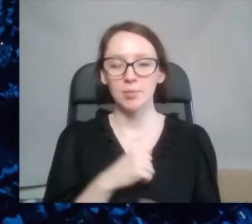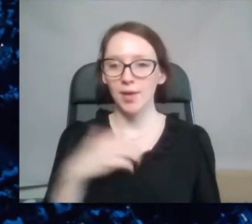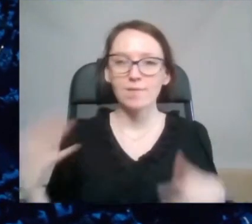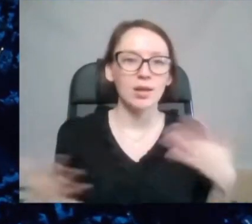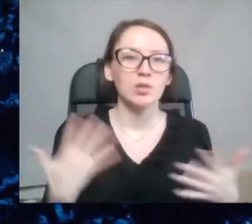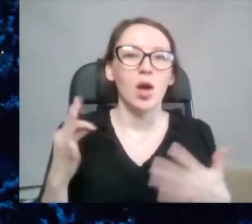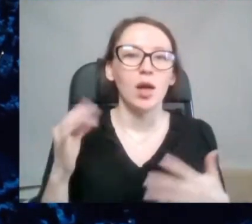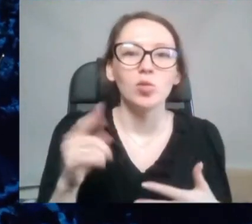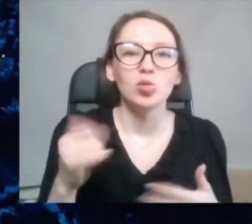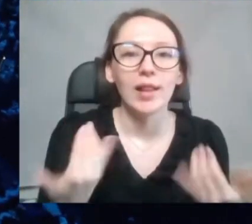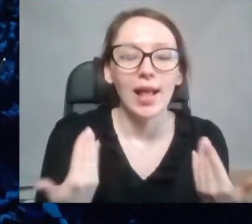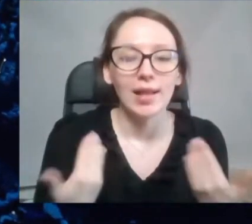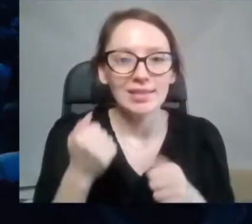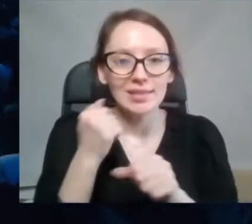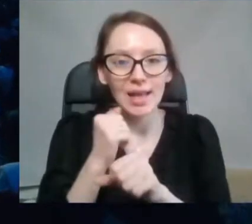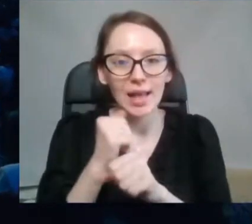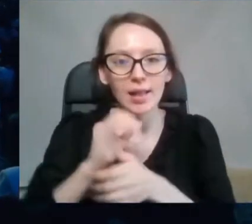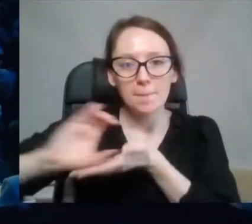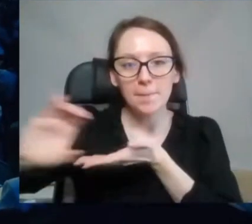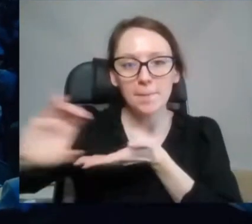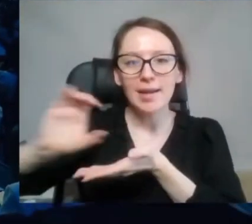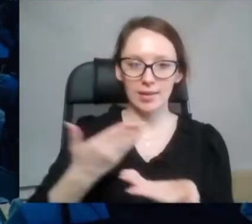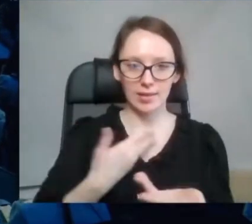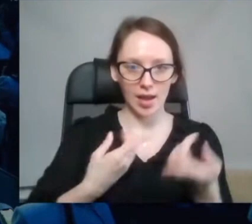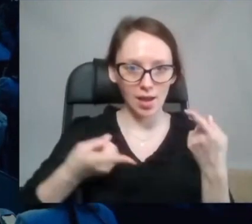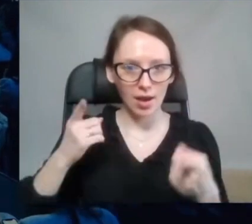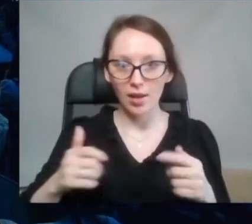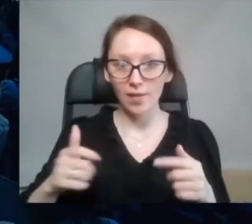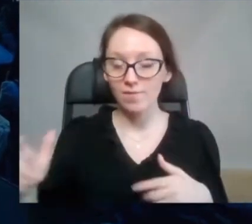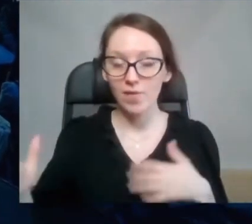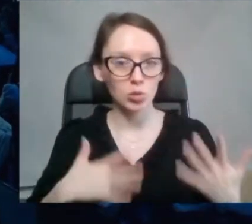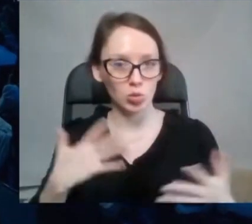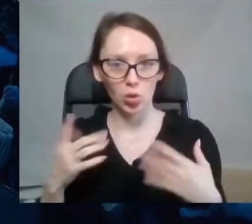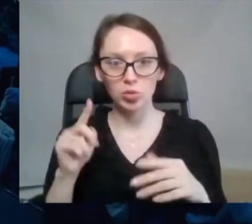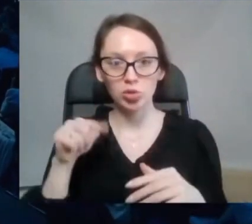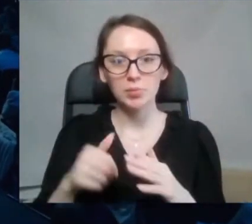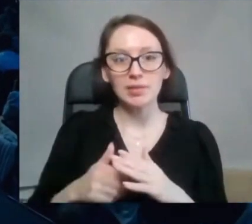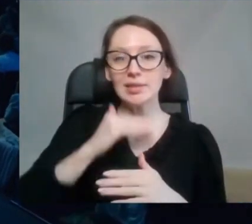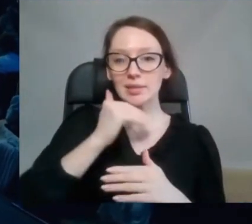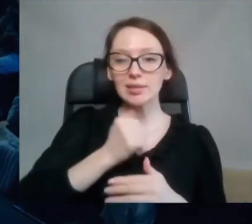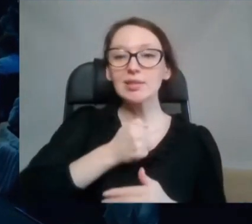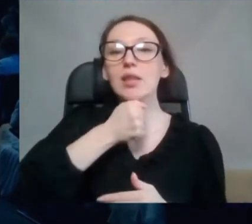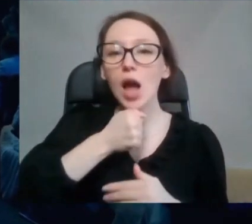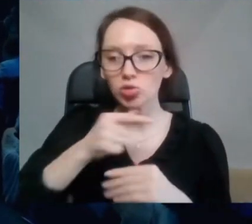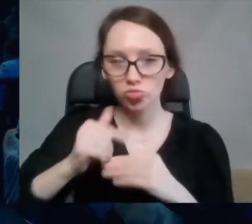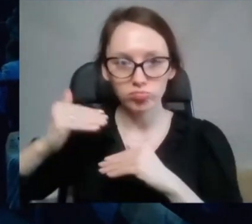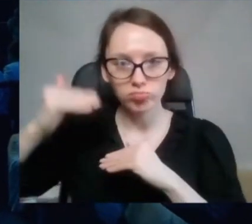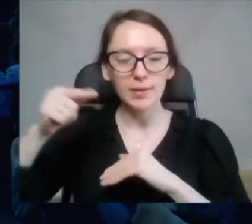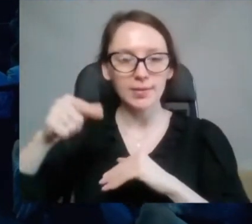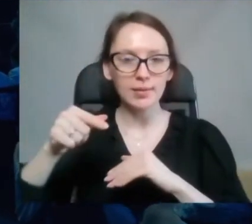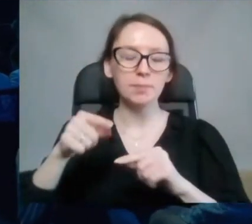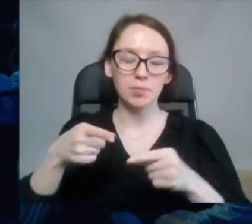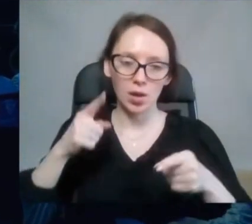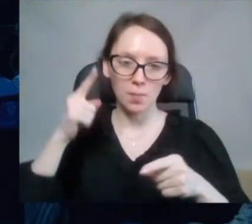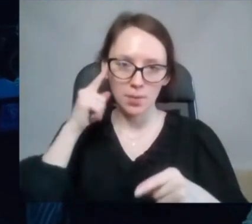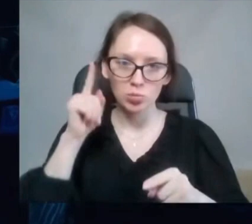нас сделали производители. Я реально в восторге, потому что чем старше ты становишься, ты реально понимаешь, что здоровье